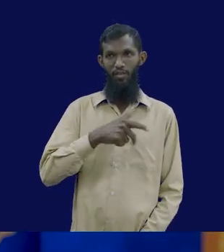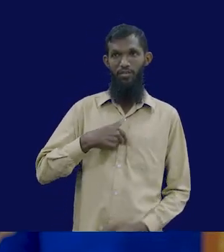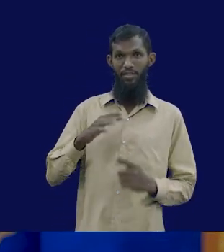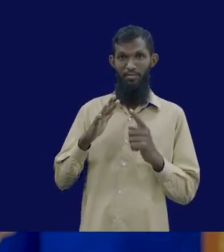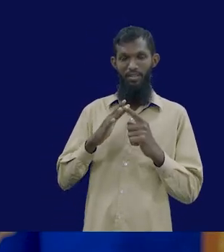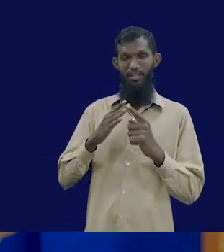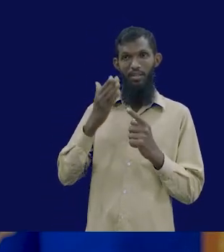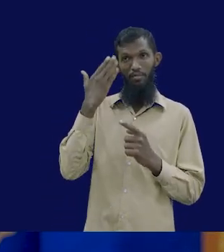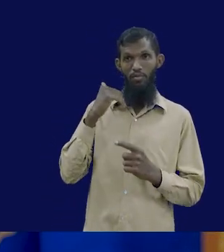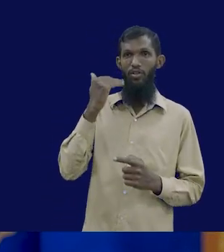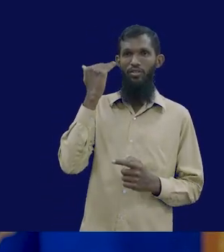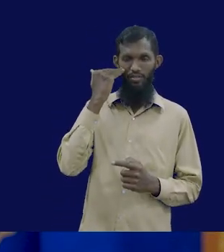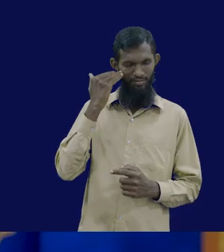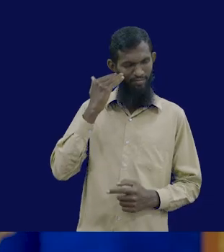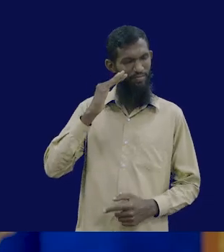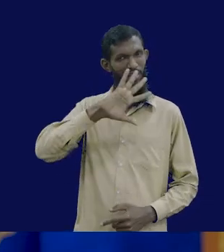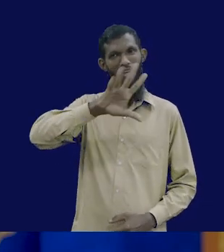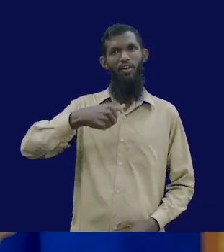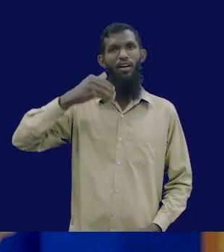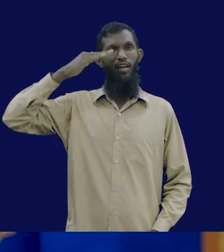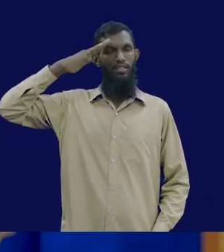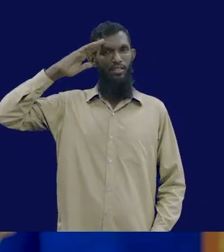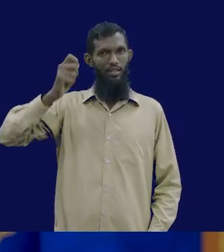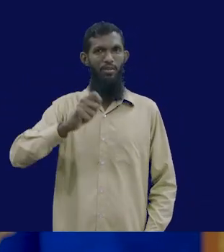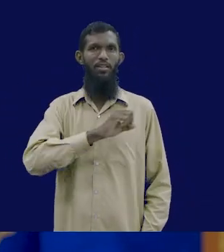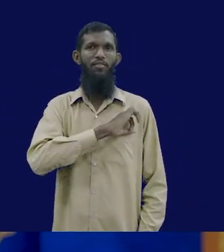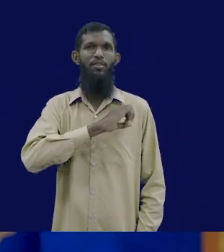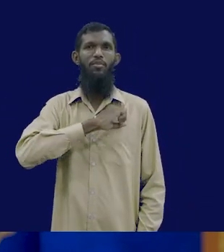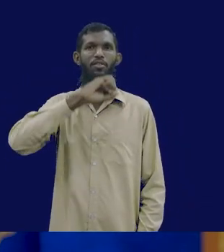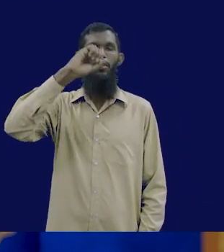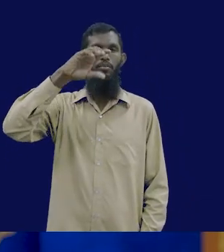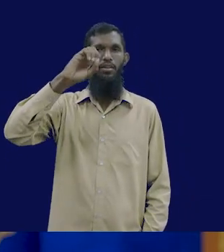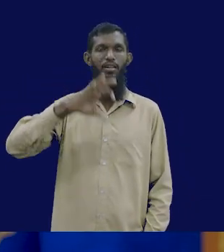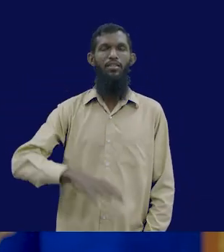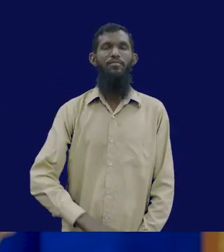sisters in Islam, السلام عليكم ورحمة الله وبركاته.